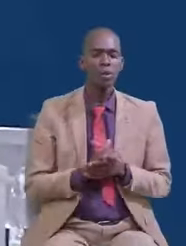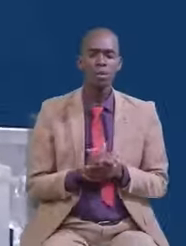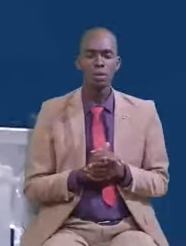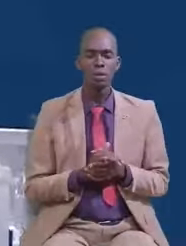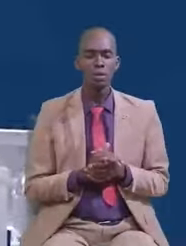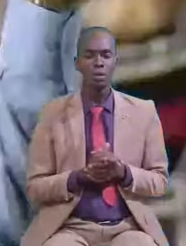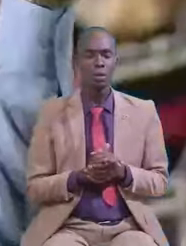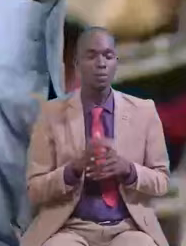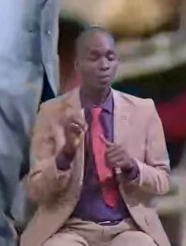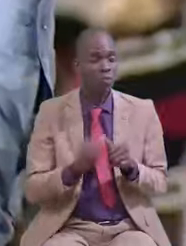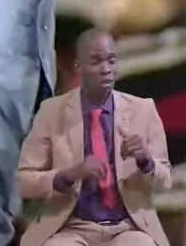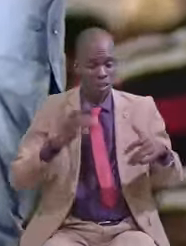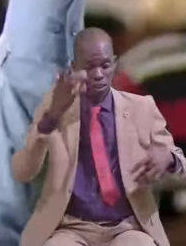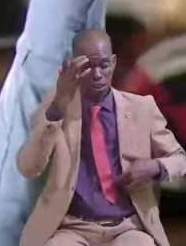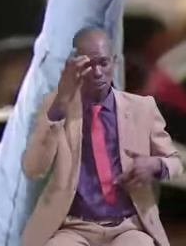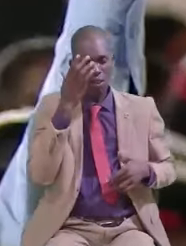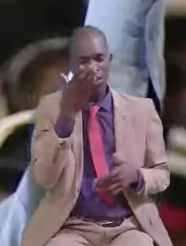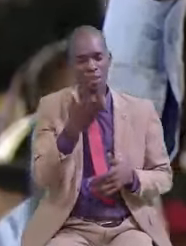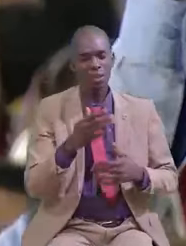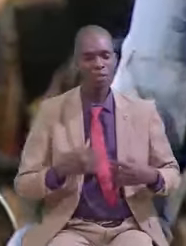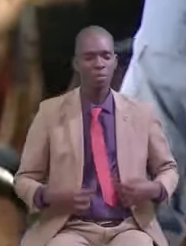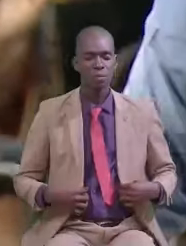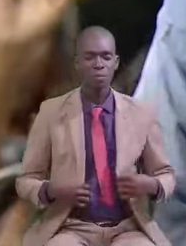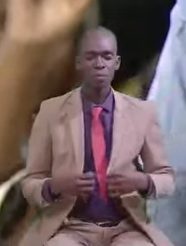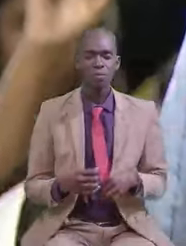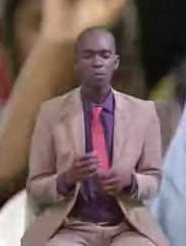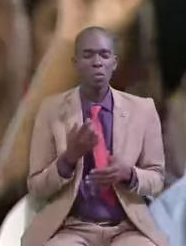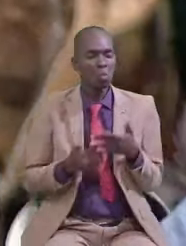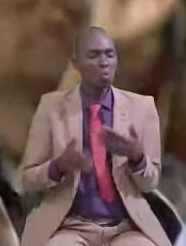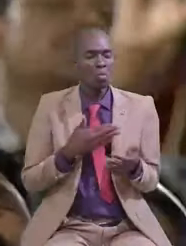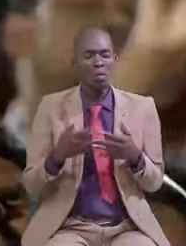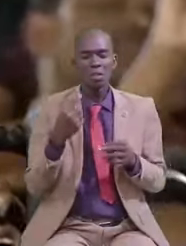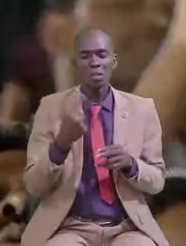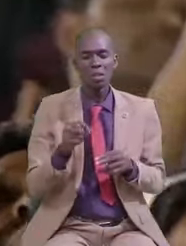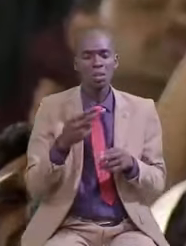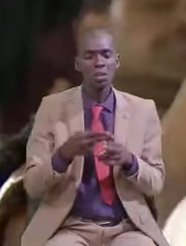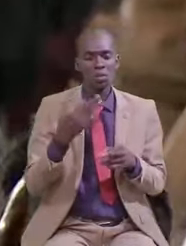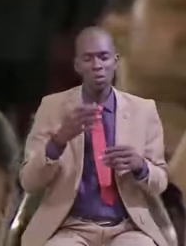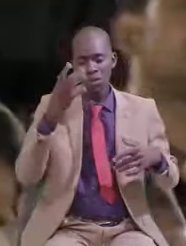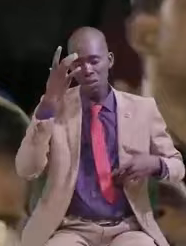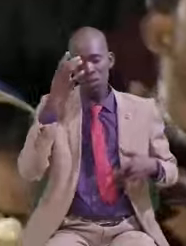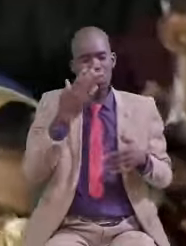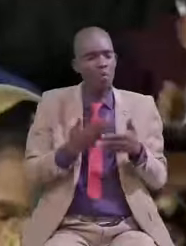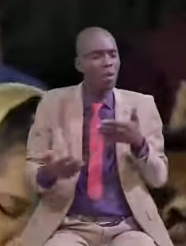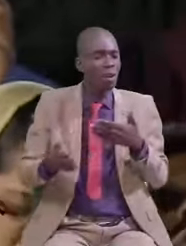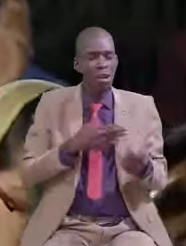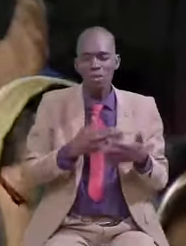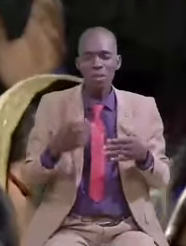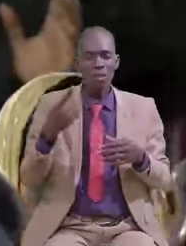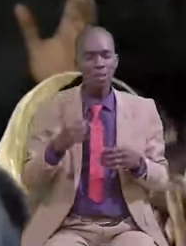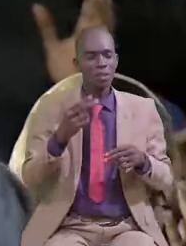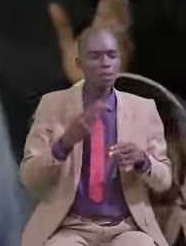Toutes les maladies là-bas, quel que soit le nom, quelle que soit l'étiquette,